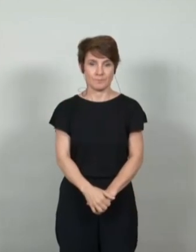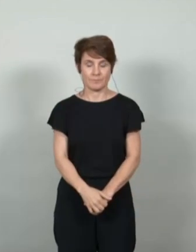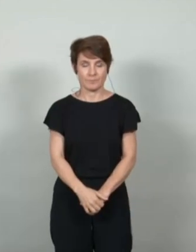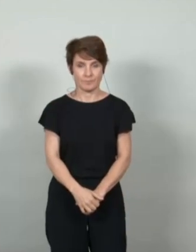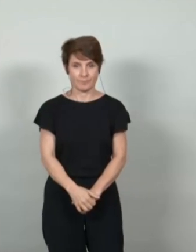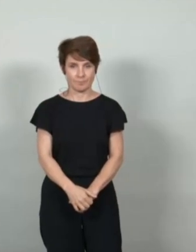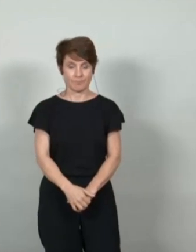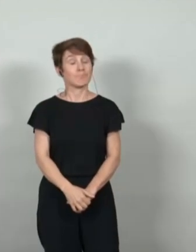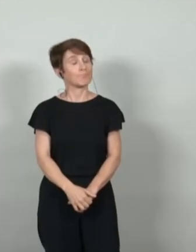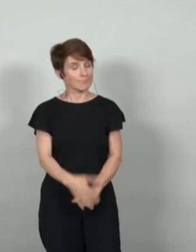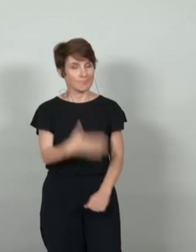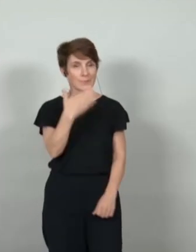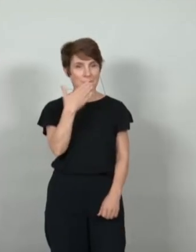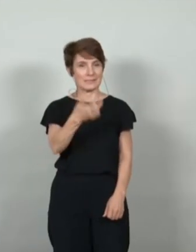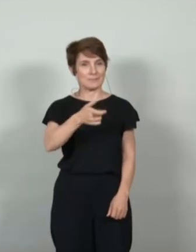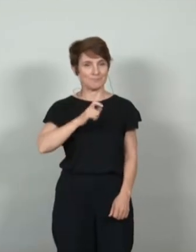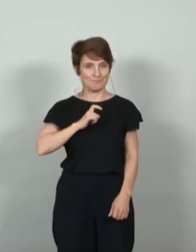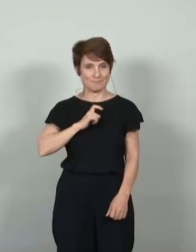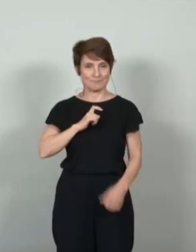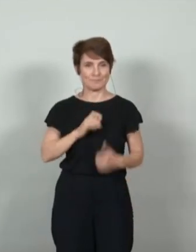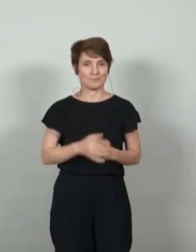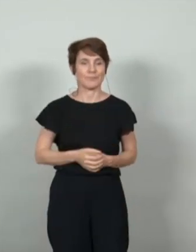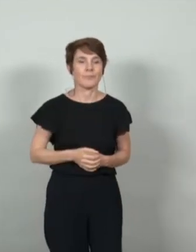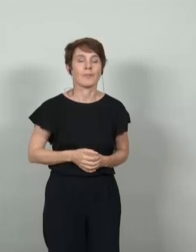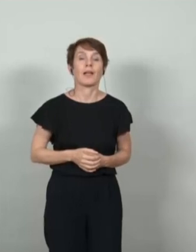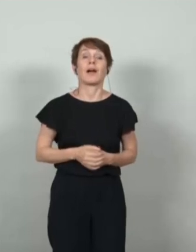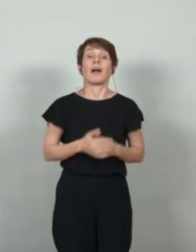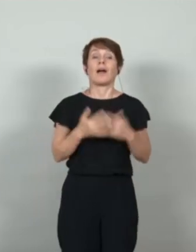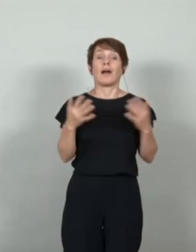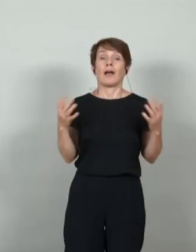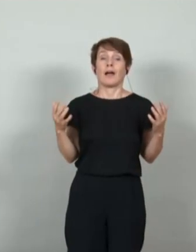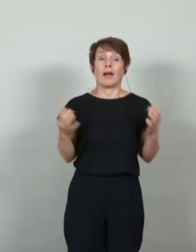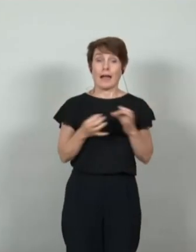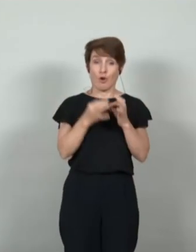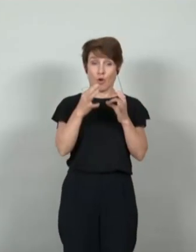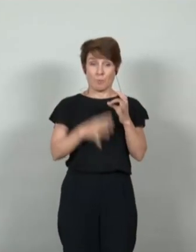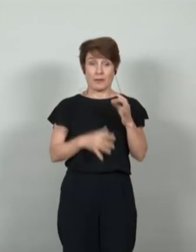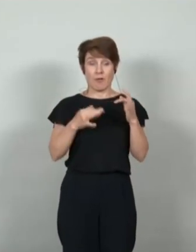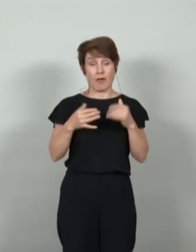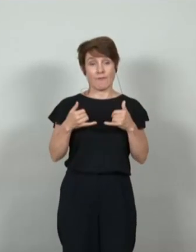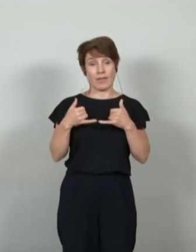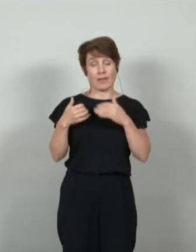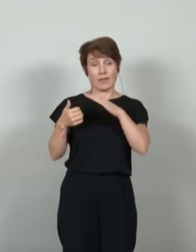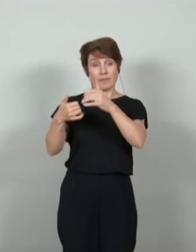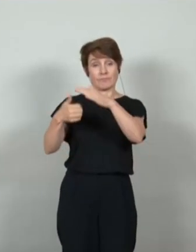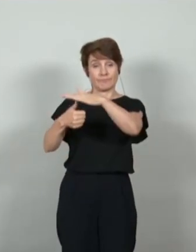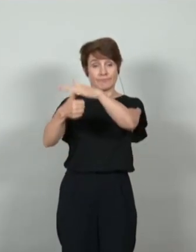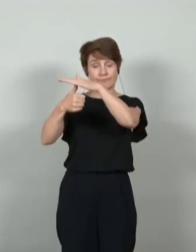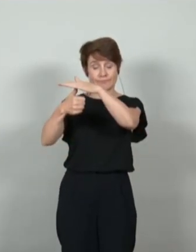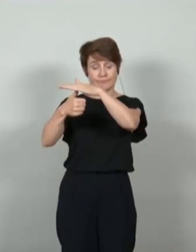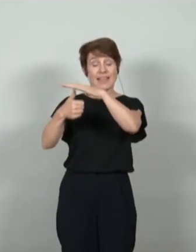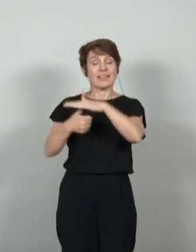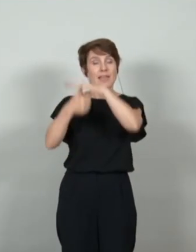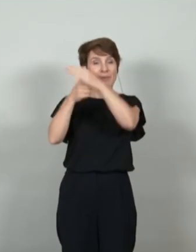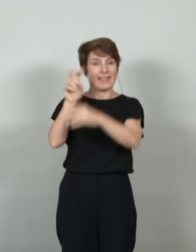merci alors en guise de bilan sur le label capital verte vous nous présentez aujourd'hui une